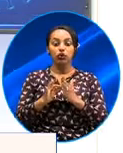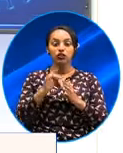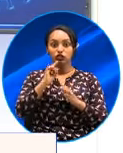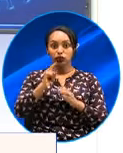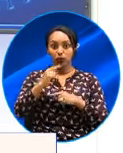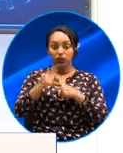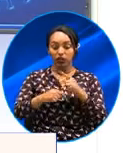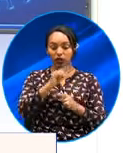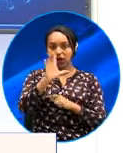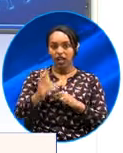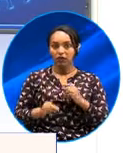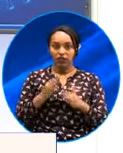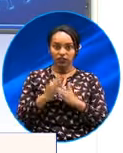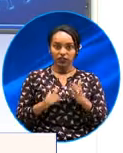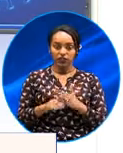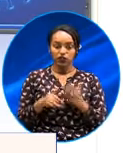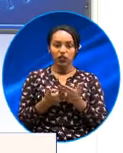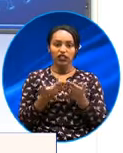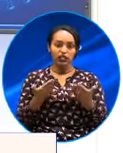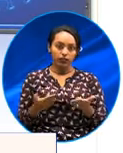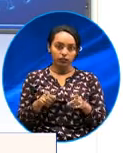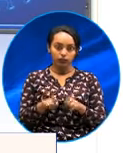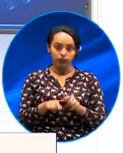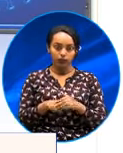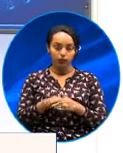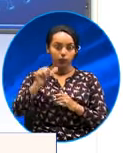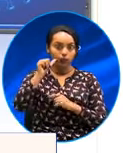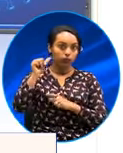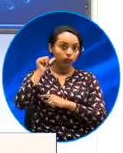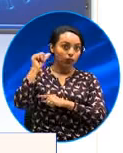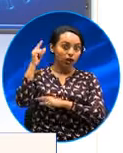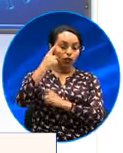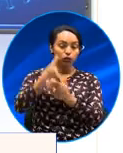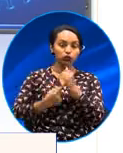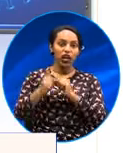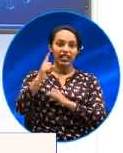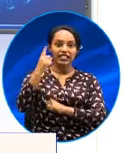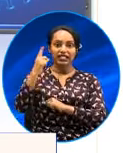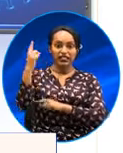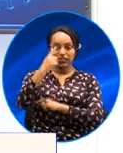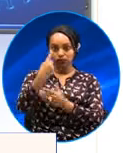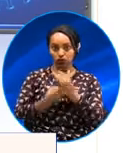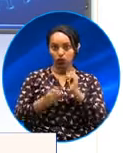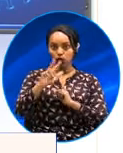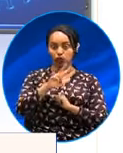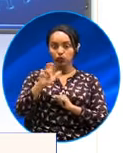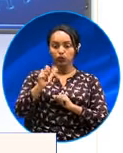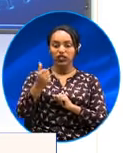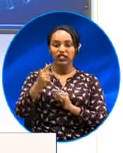ነው የምንሄደው። በዓለም አቀፍ ደረጃ እንግዲህ በትላንትና ሁለት ብቻ በአንድ ቀን ማለት ነው